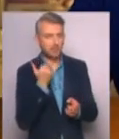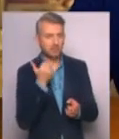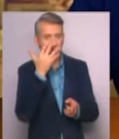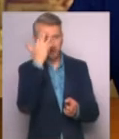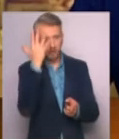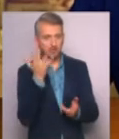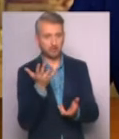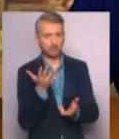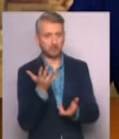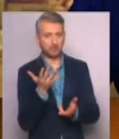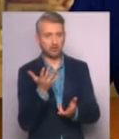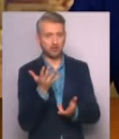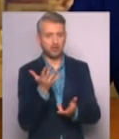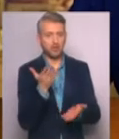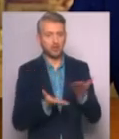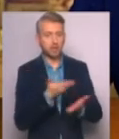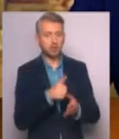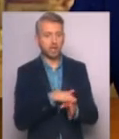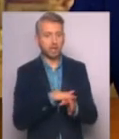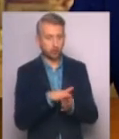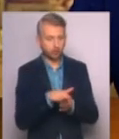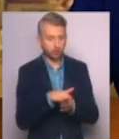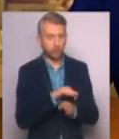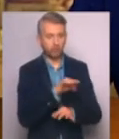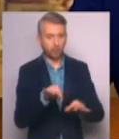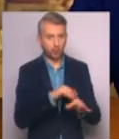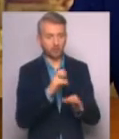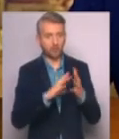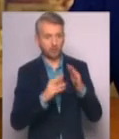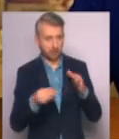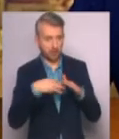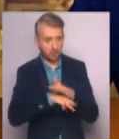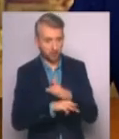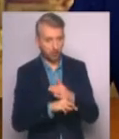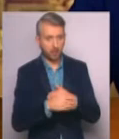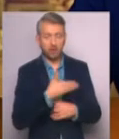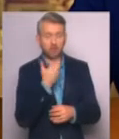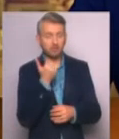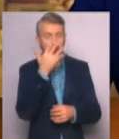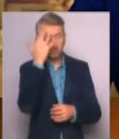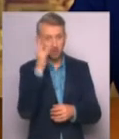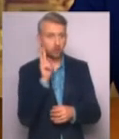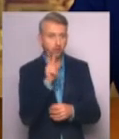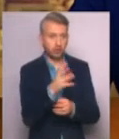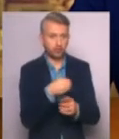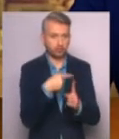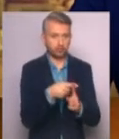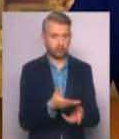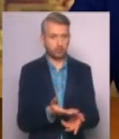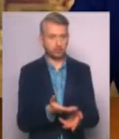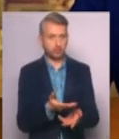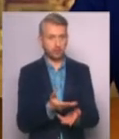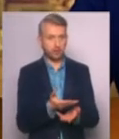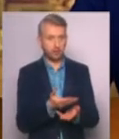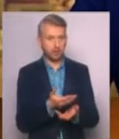перекидати, якщо ми реалізуємо, а ми реалізуємо проєкт на Виноградар метро, немає змісту перекидати пасажиропотоки на Сирець.